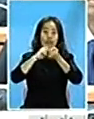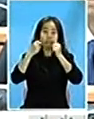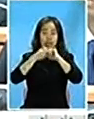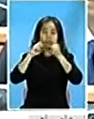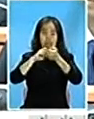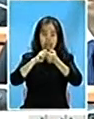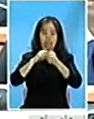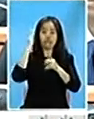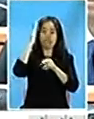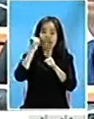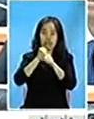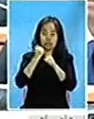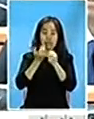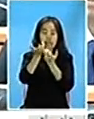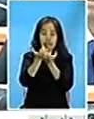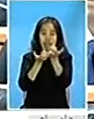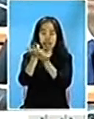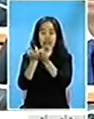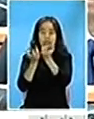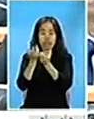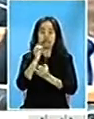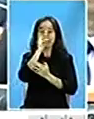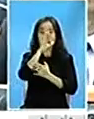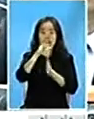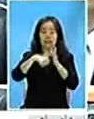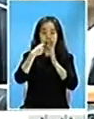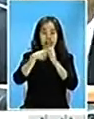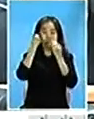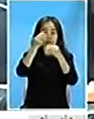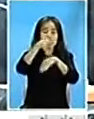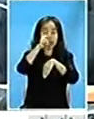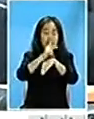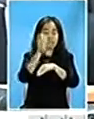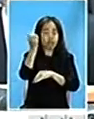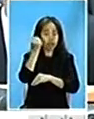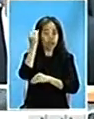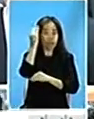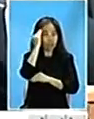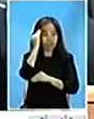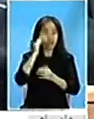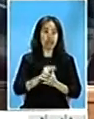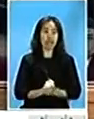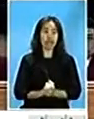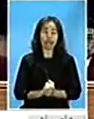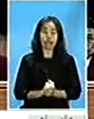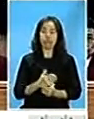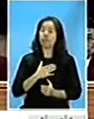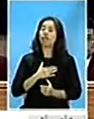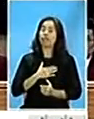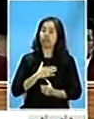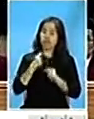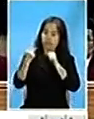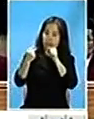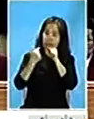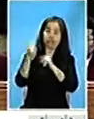การทำหน้าที่คลุกคลักนะครับอันนี้ขอกราบเรียนเหตุผลให้ท่านประธานได้รับทราบครับ ท่านจุลินครับไม่ได้แย้งอะไรนะครับ